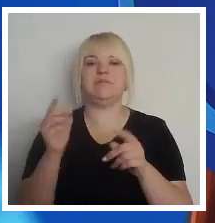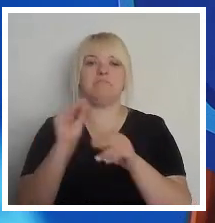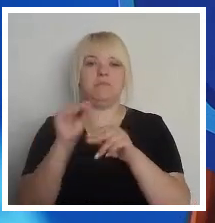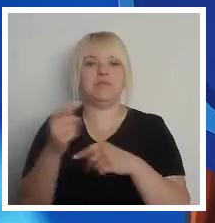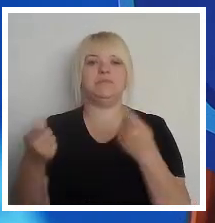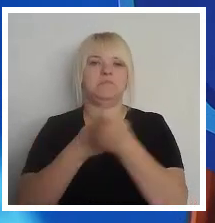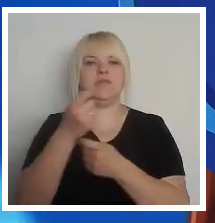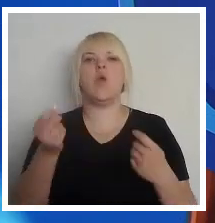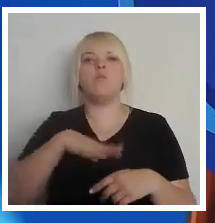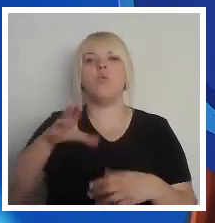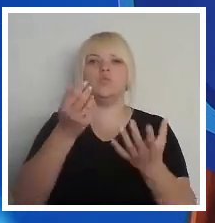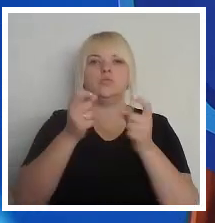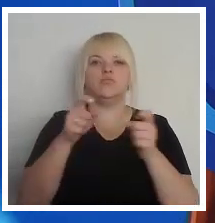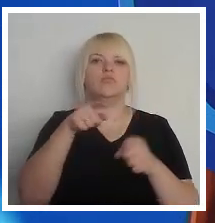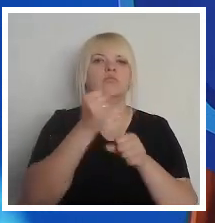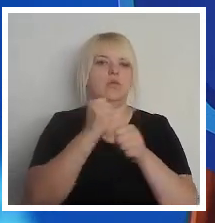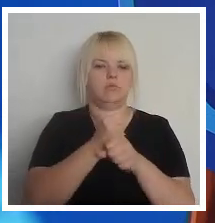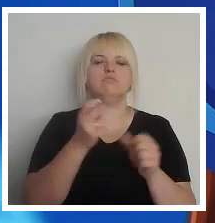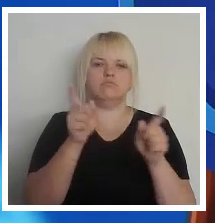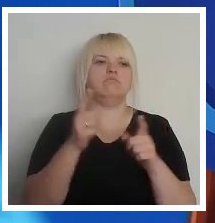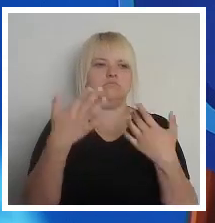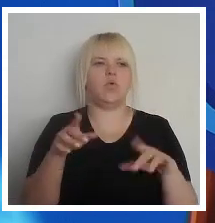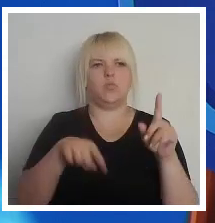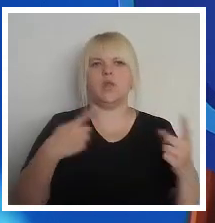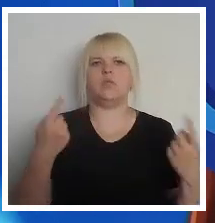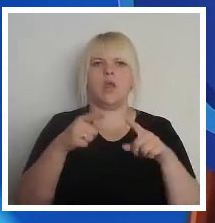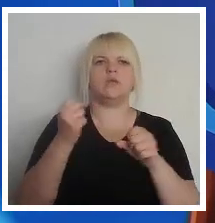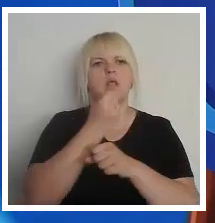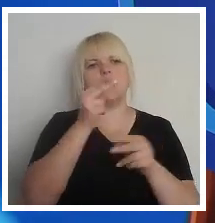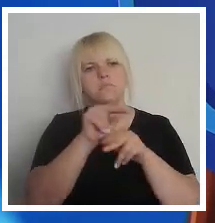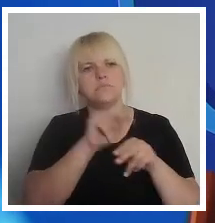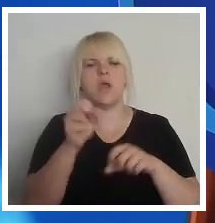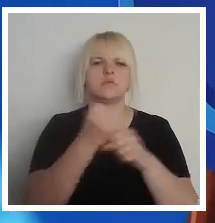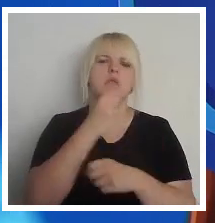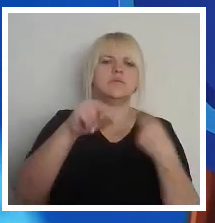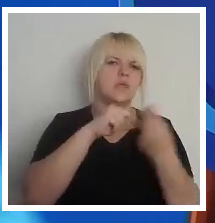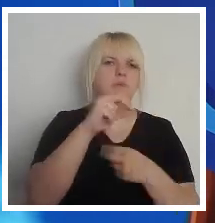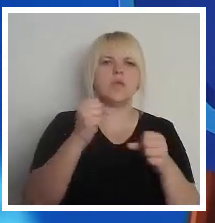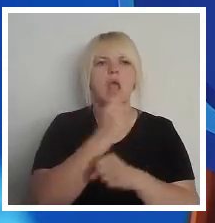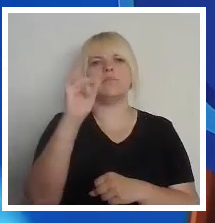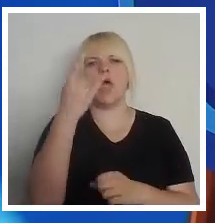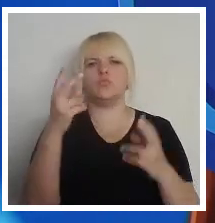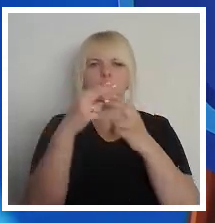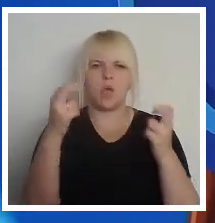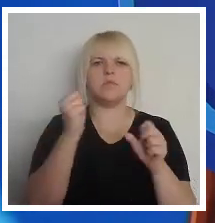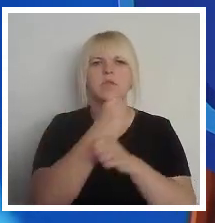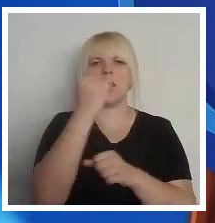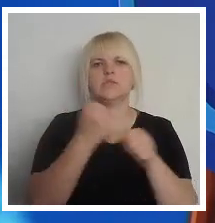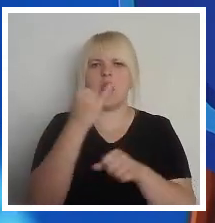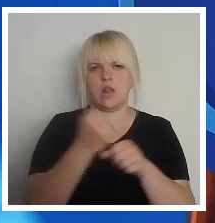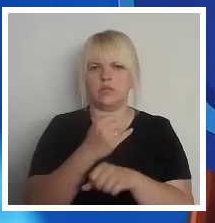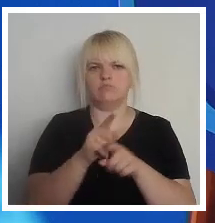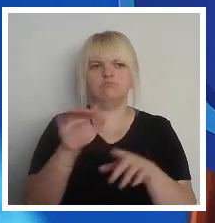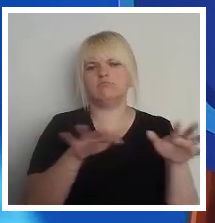ar to nodarbojās jau labu laiku. Mums ir gan apmācības un semināri, mums ir bērnu nometnes, mums ir ceļojumi, ko mēs organizējām